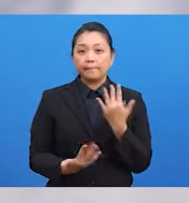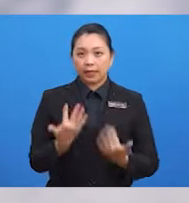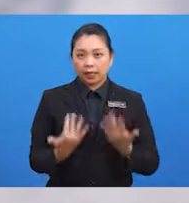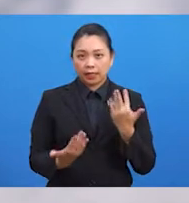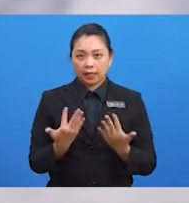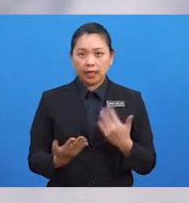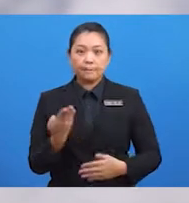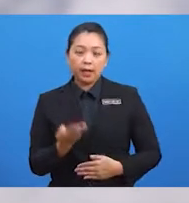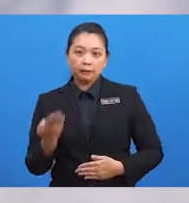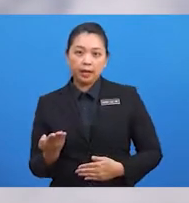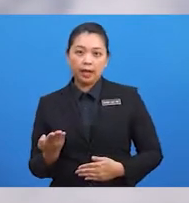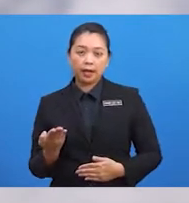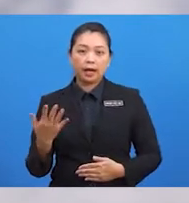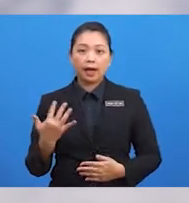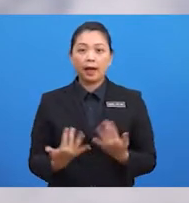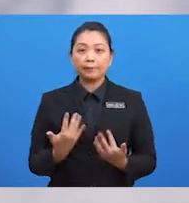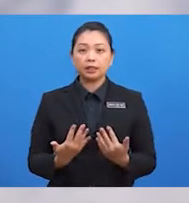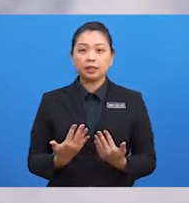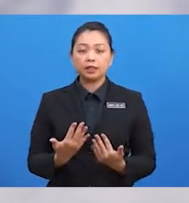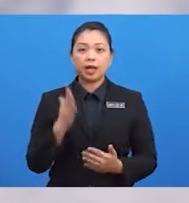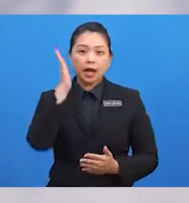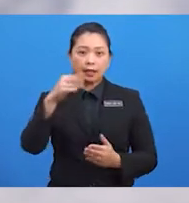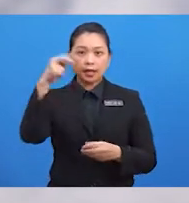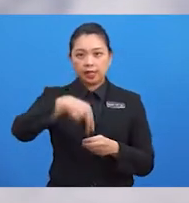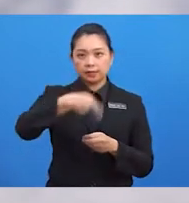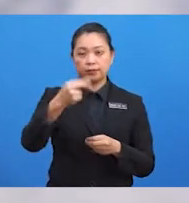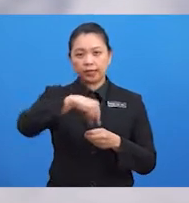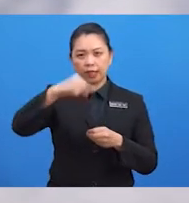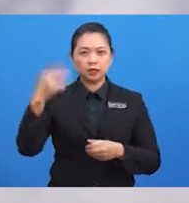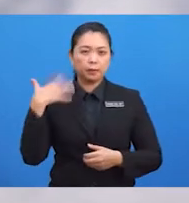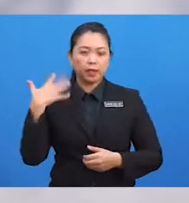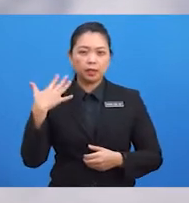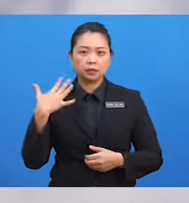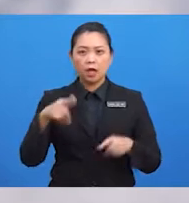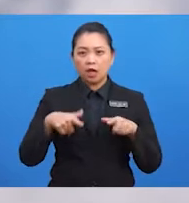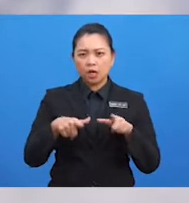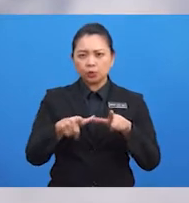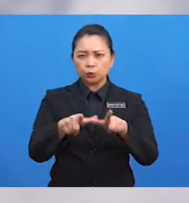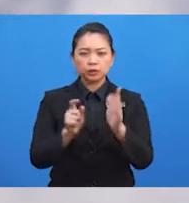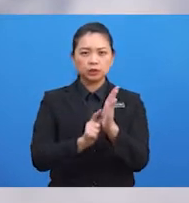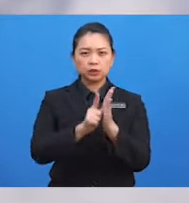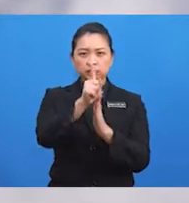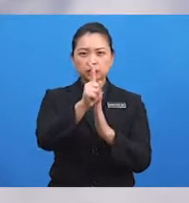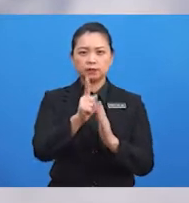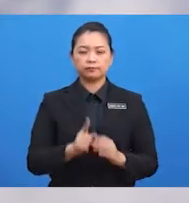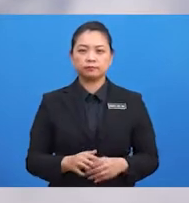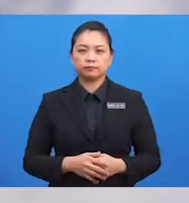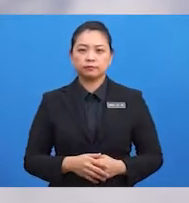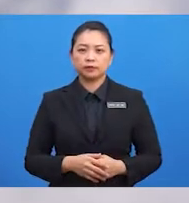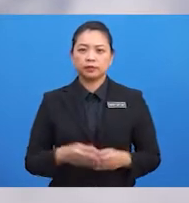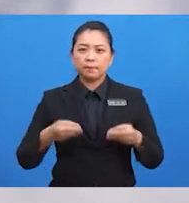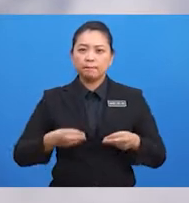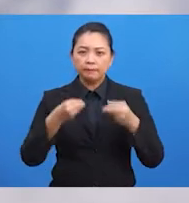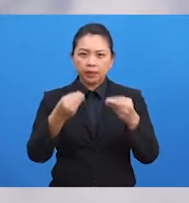Pembakaran bahan api roket akan menghasilkan gas panas berkelajuan tinggi yang